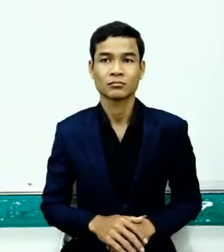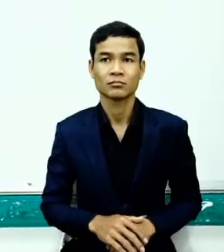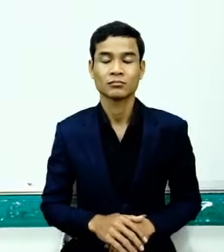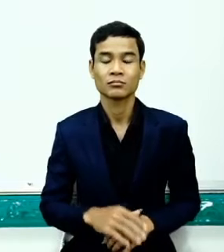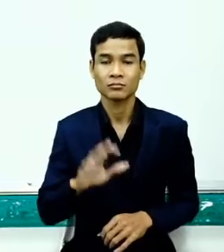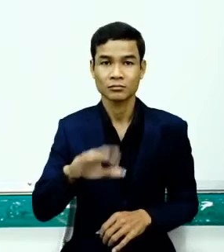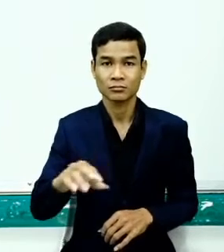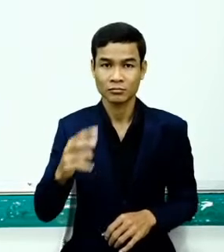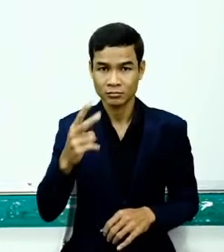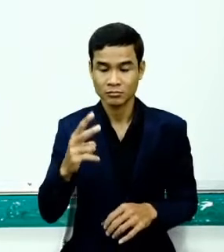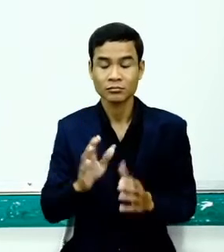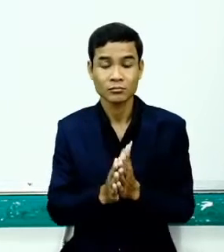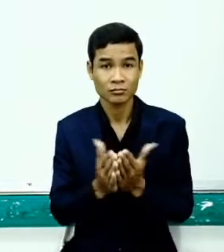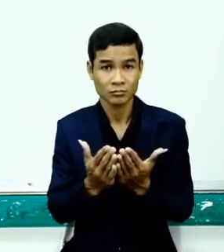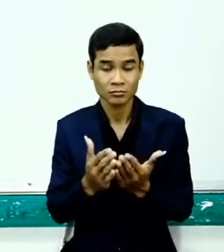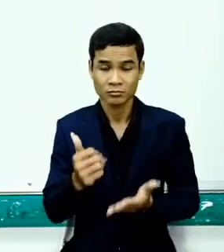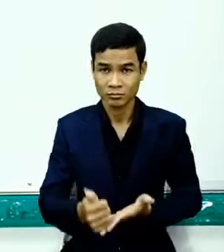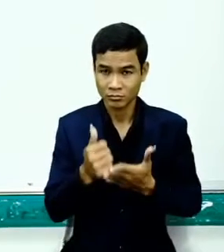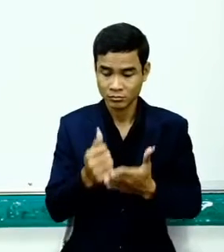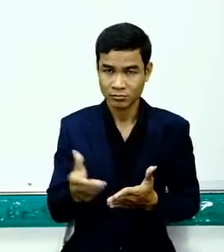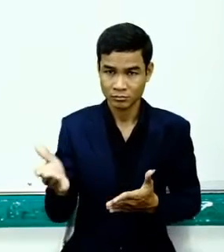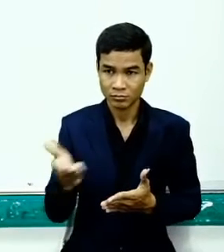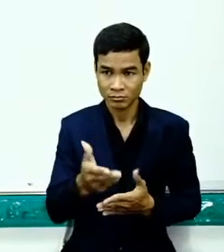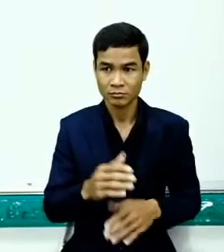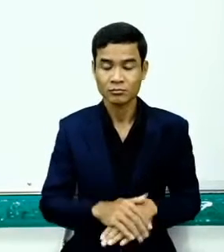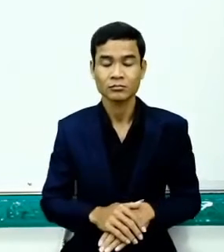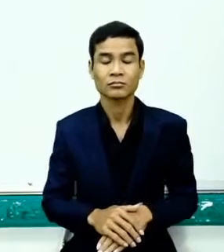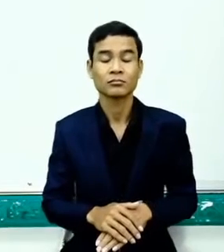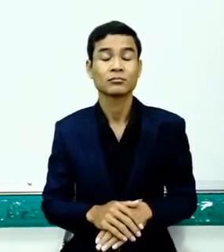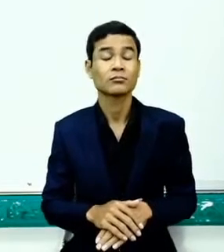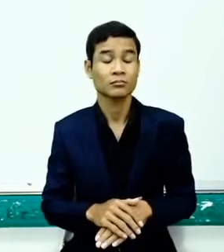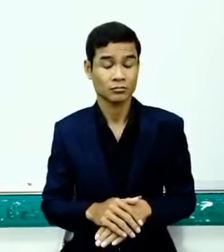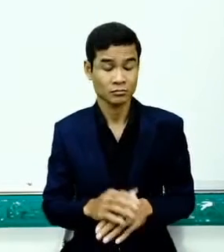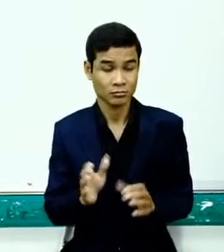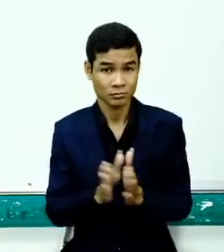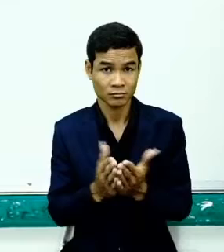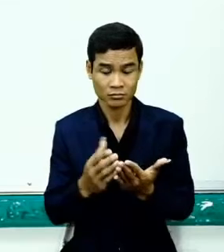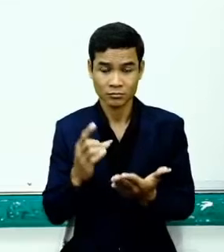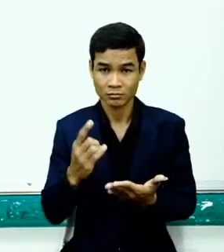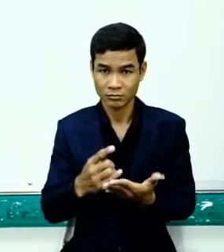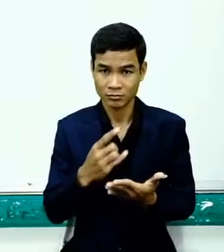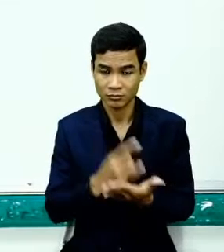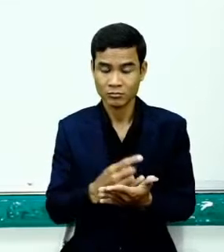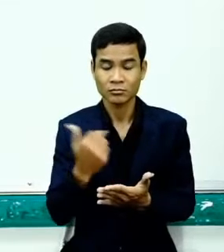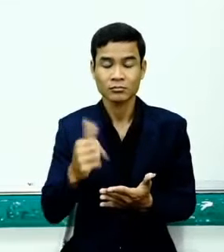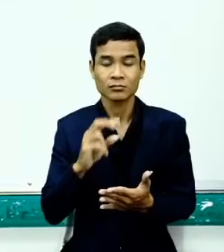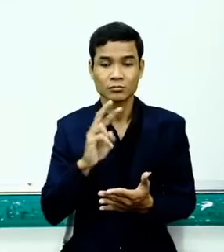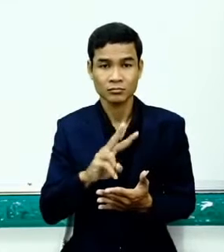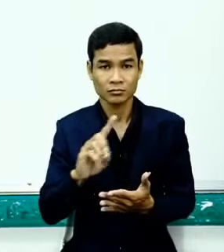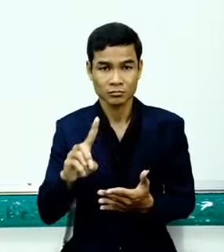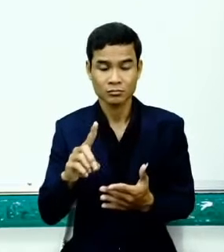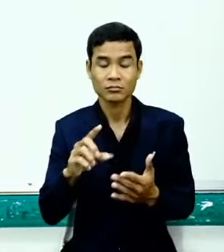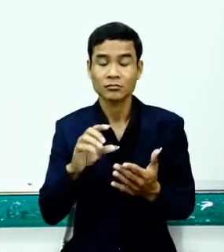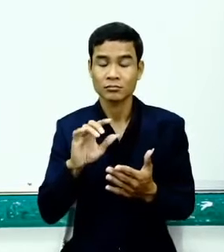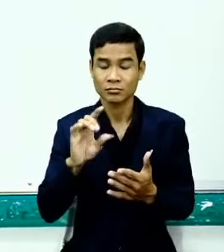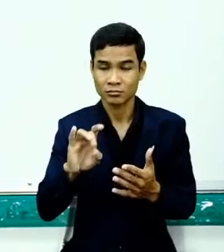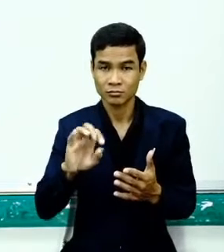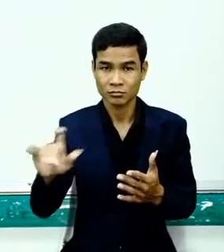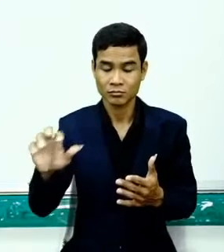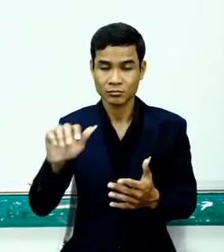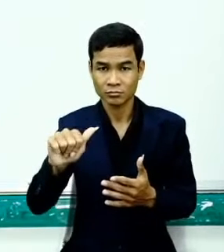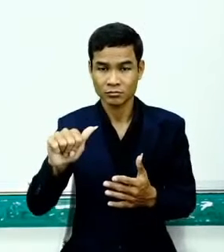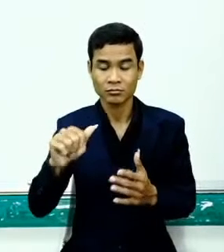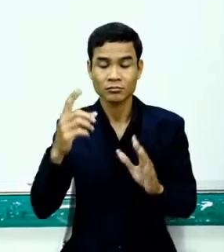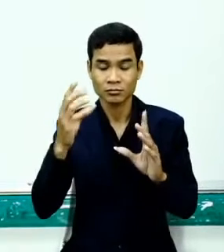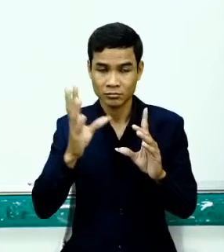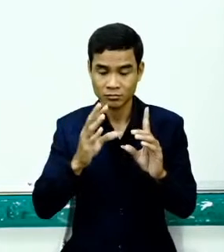ចាឲ្យកូនទាំងអស់គ្នាត្រូវបើកសិភ័យជំនួយរបស់កូននៅចាមេរៀនទី21ចាព្យញ្ជនៈញោបសំស្រៈ